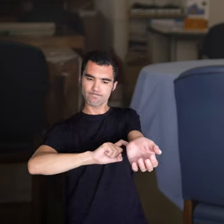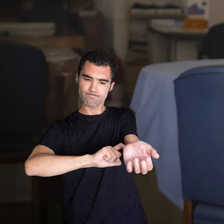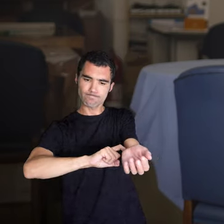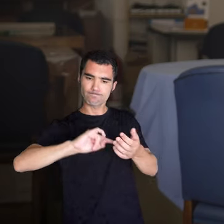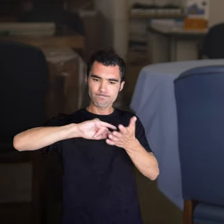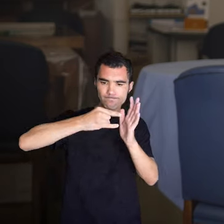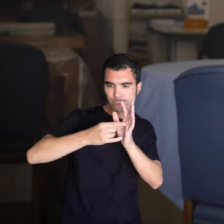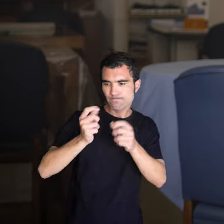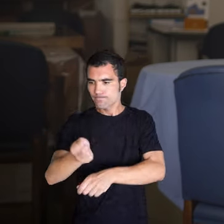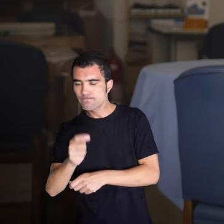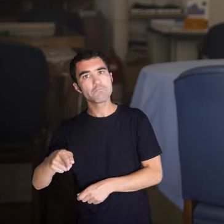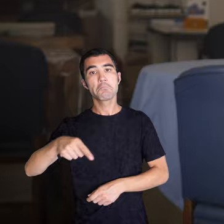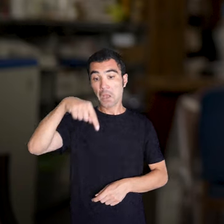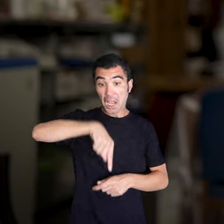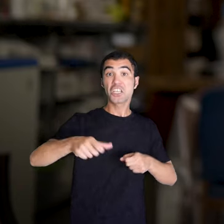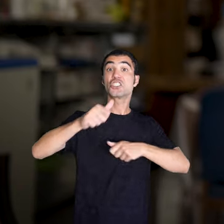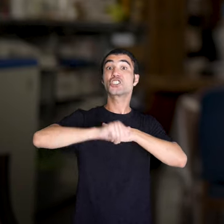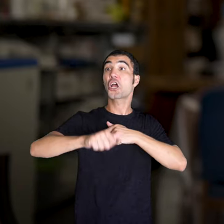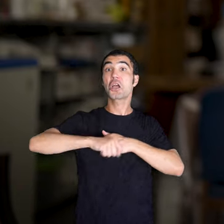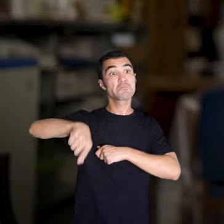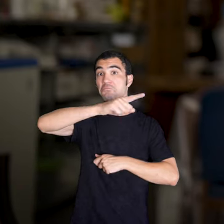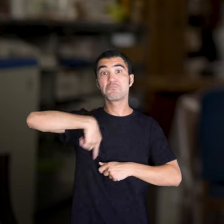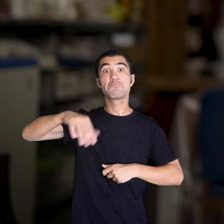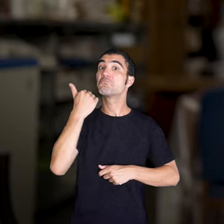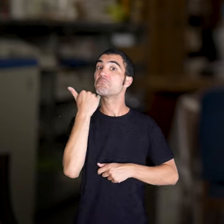Solla, això no se coneixia. Mon pare,